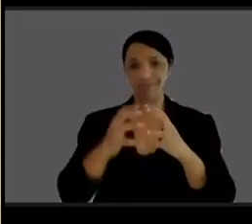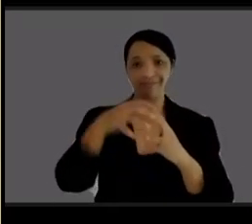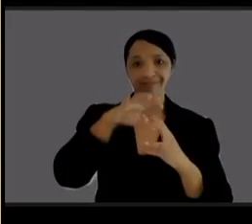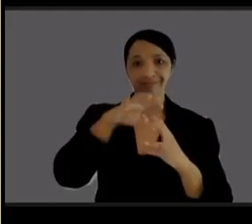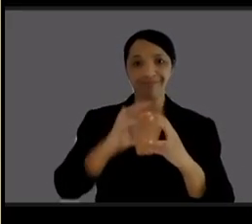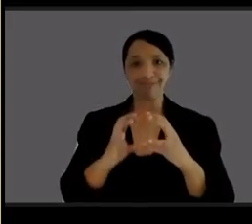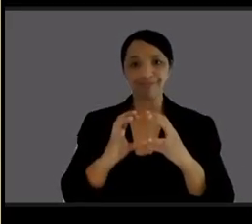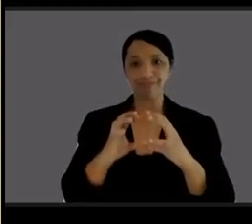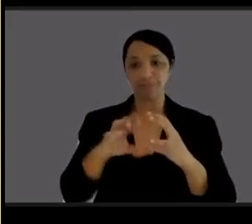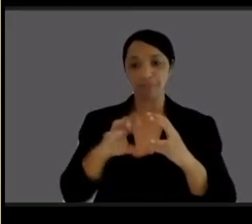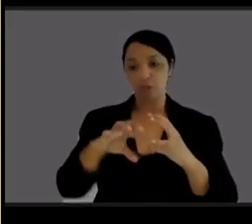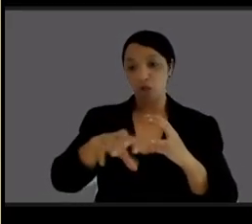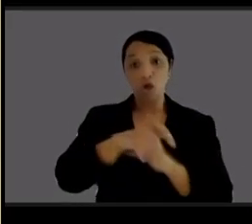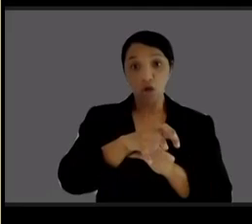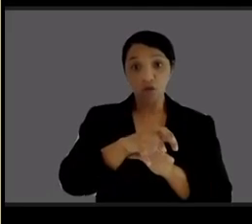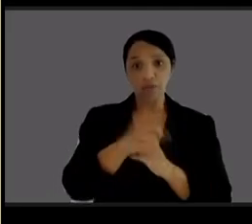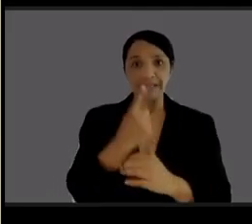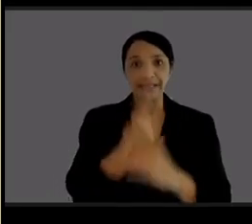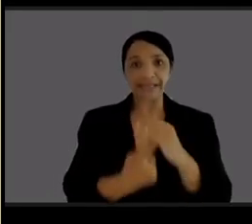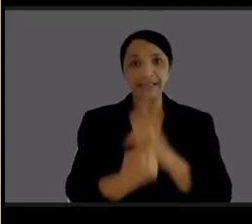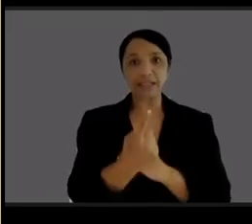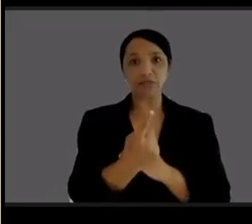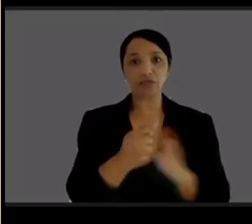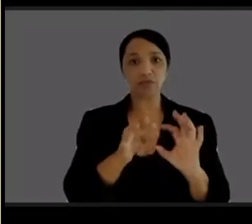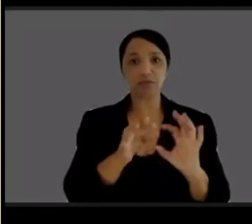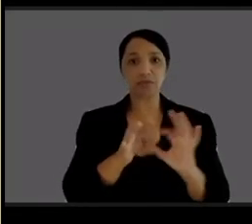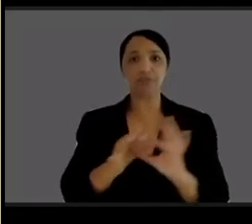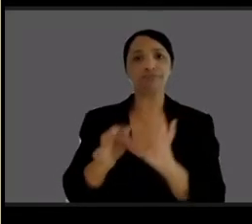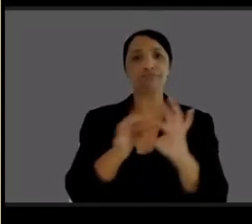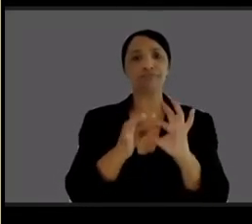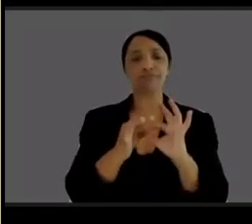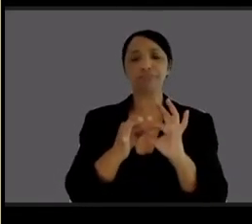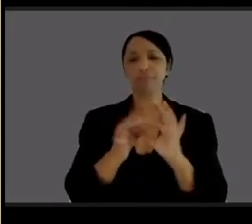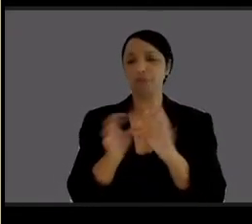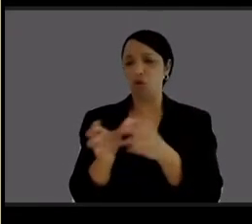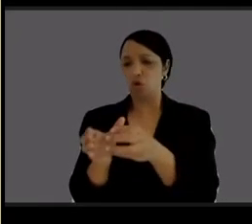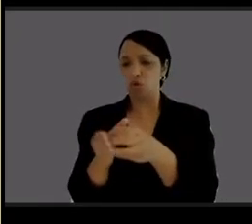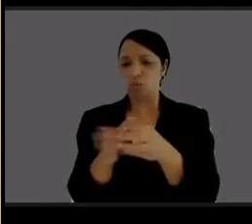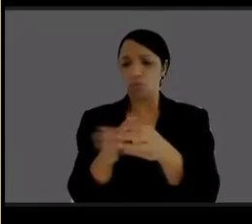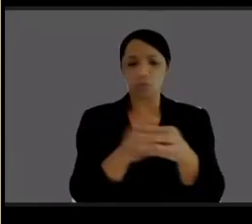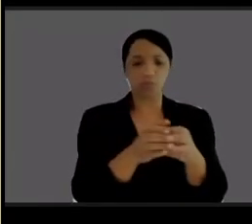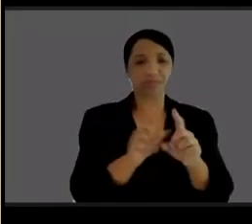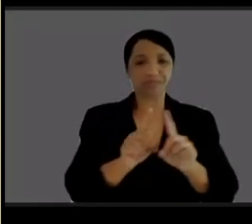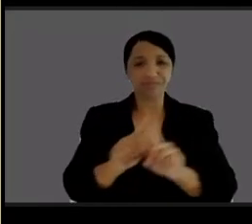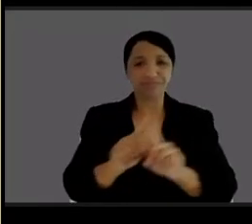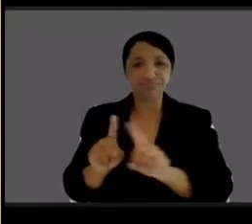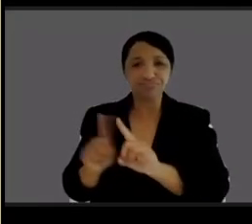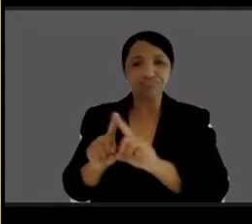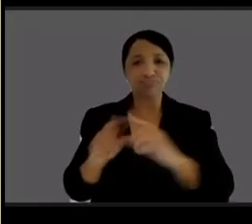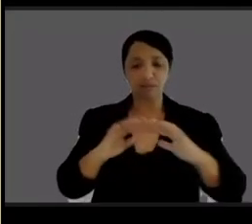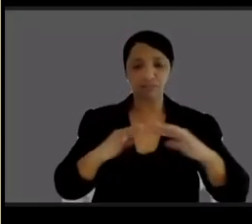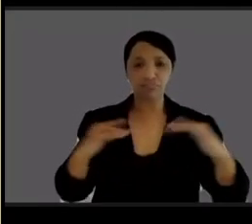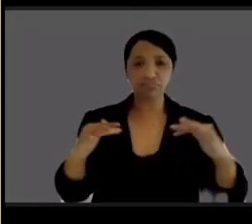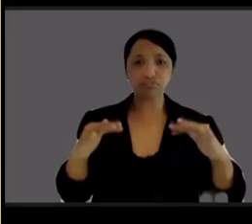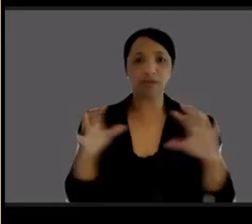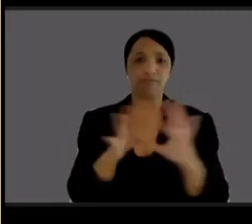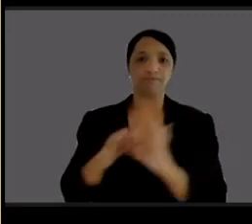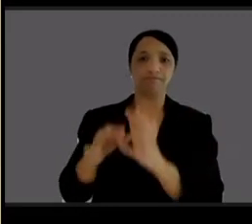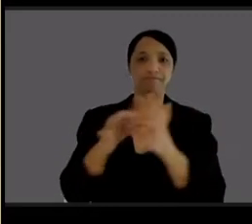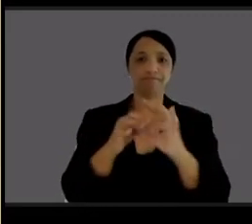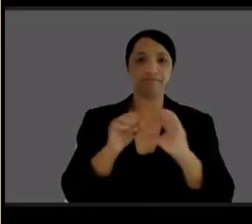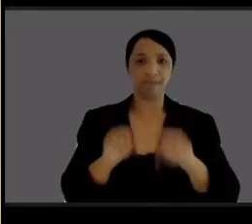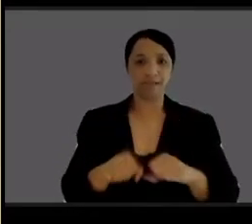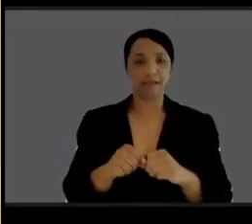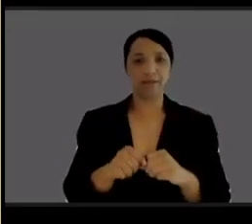différents pays et les différentes personnes et parties prenantes. Nous devons rassembler les personnes des